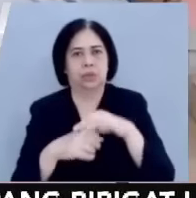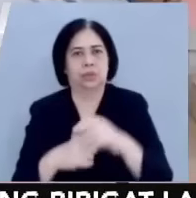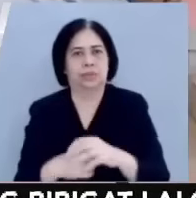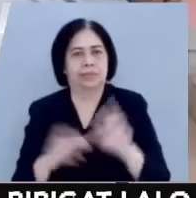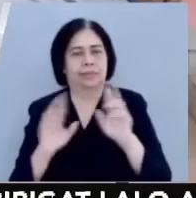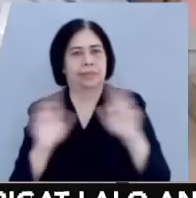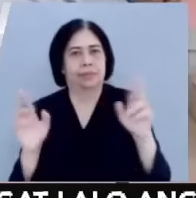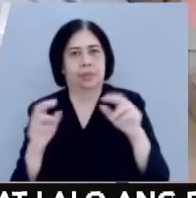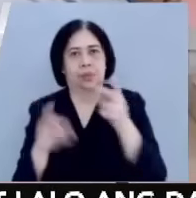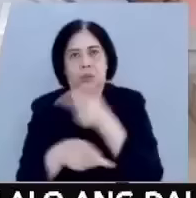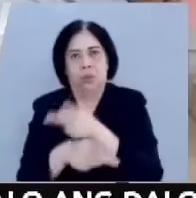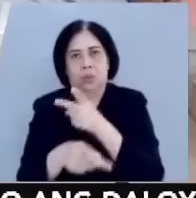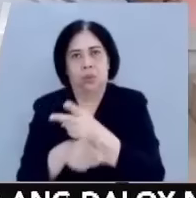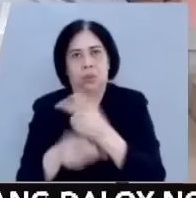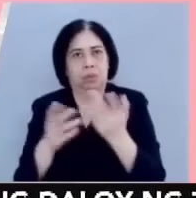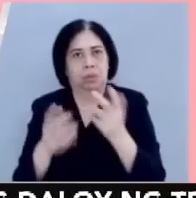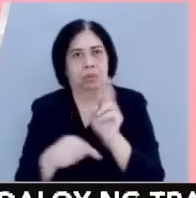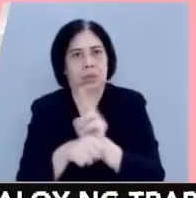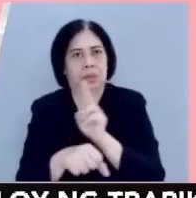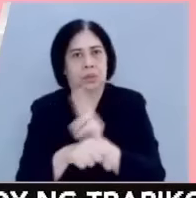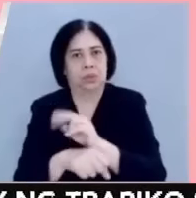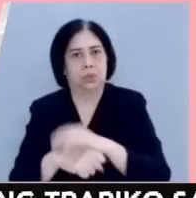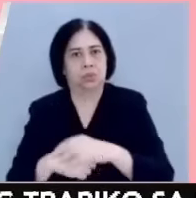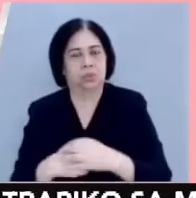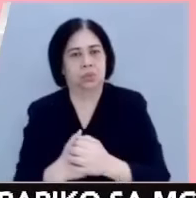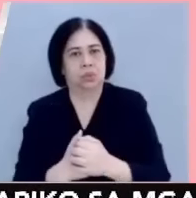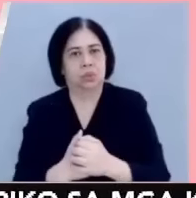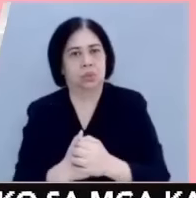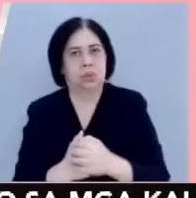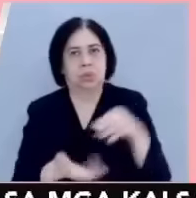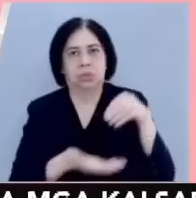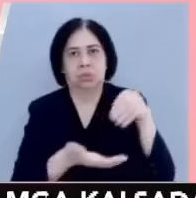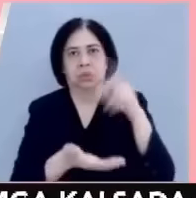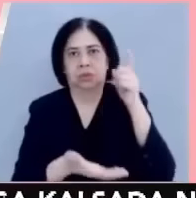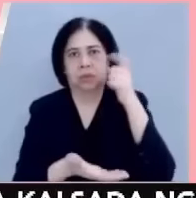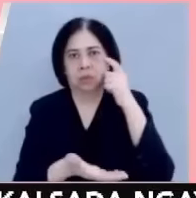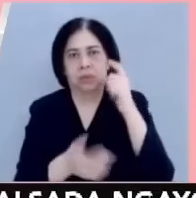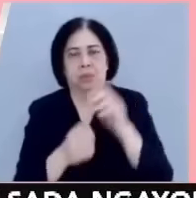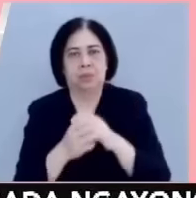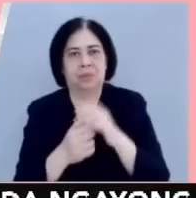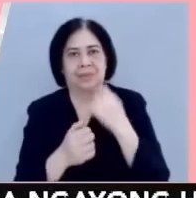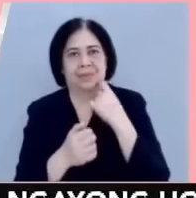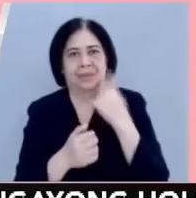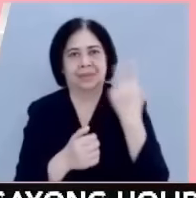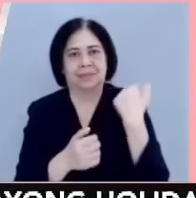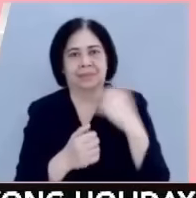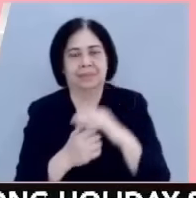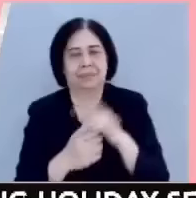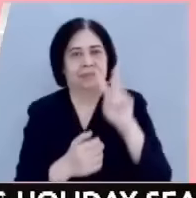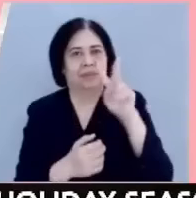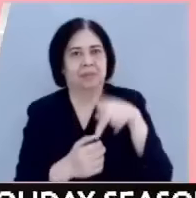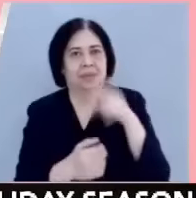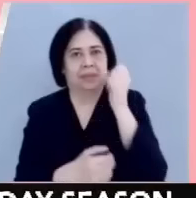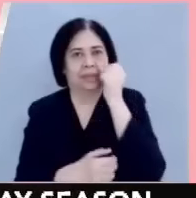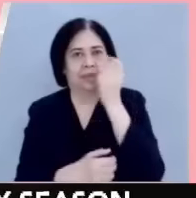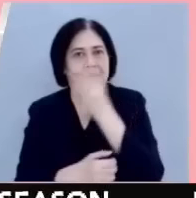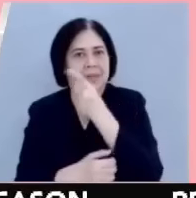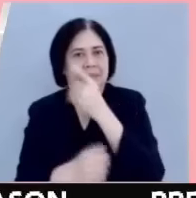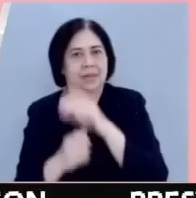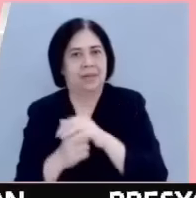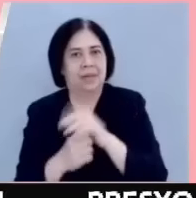na gamitin yung ito yung mga ayuda ng gobyerno nabanggit na ni bc Sara ito no yung tupad yung